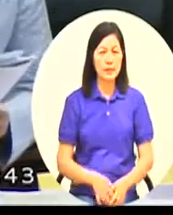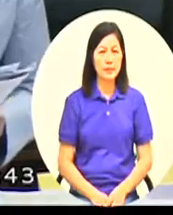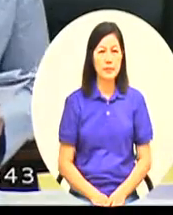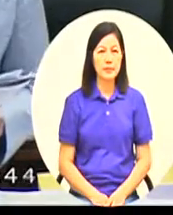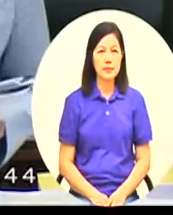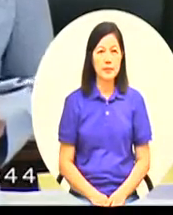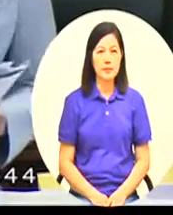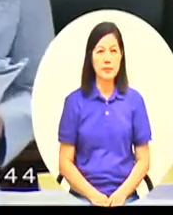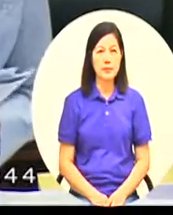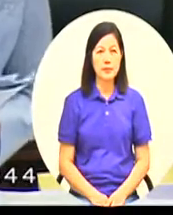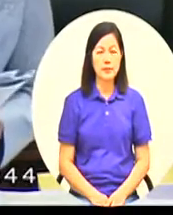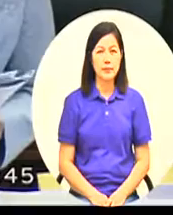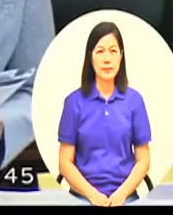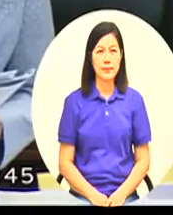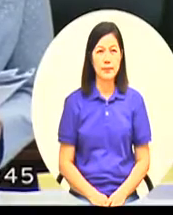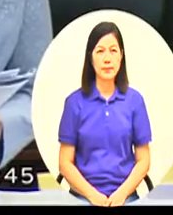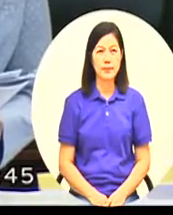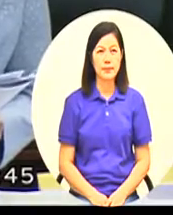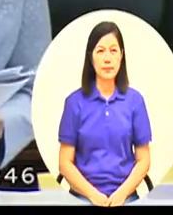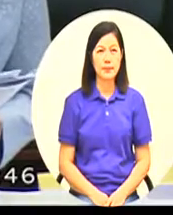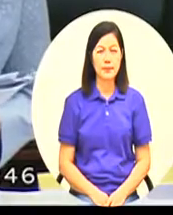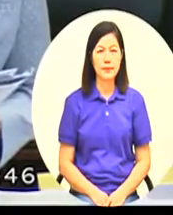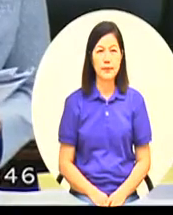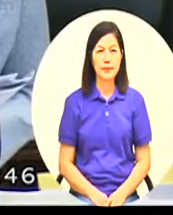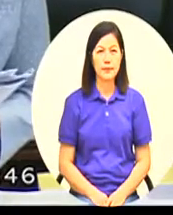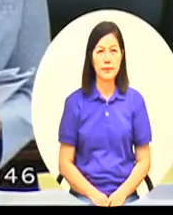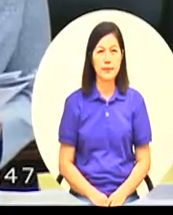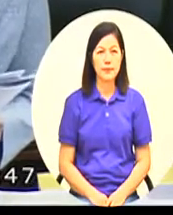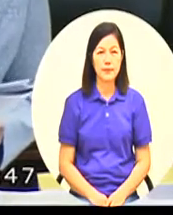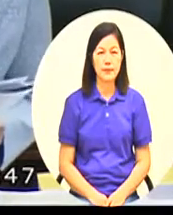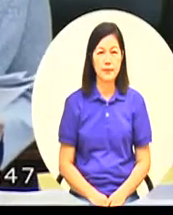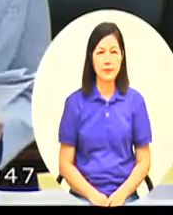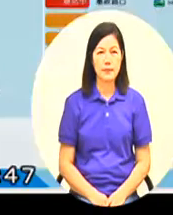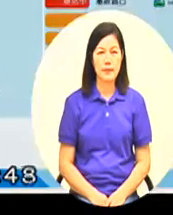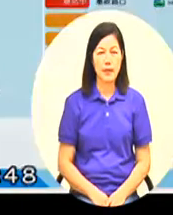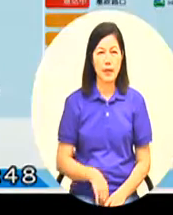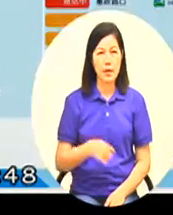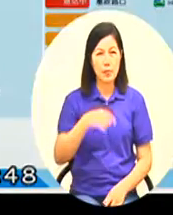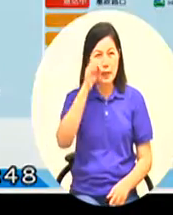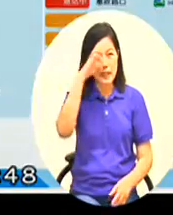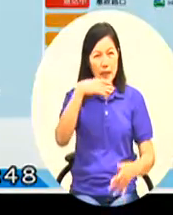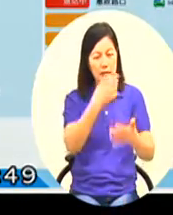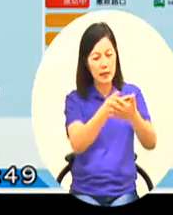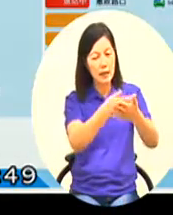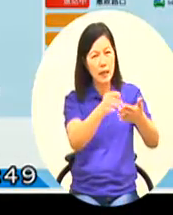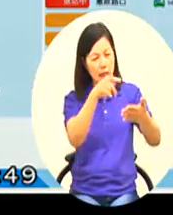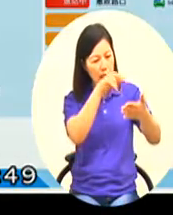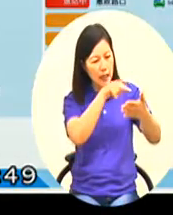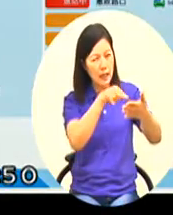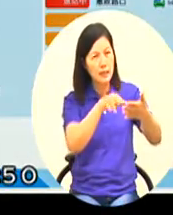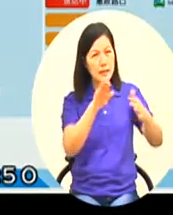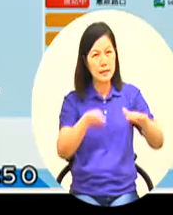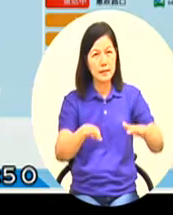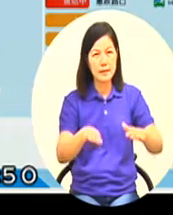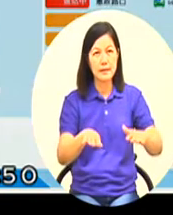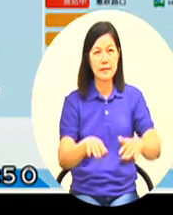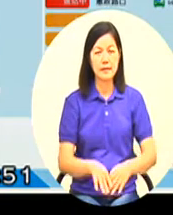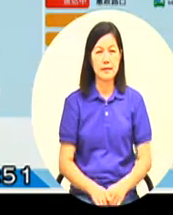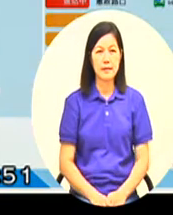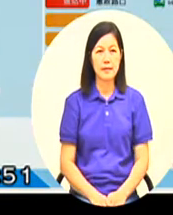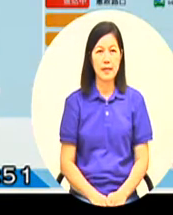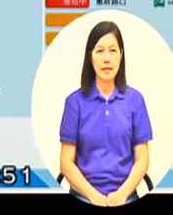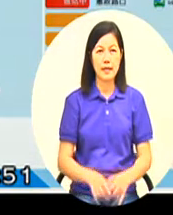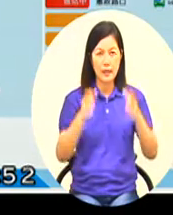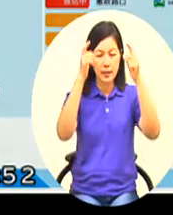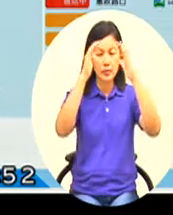就是这个。我在想说，因为我们有看到这个图是我们目前我们的本市的